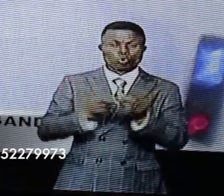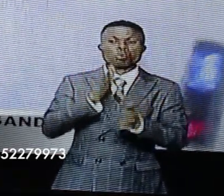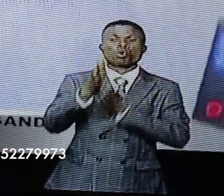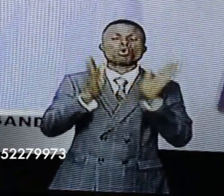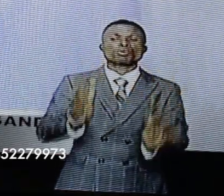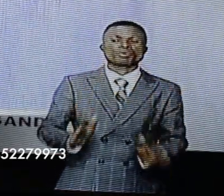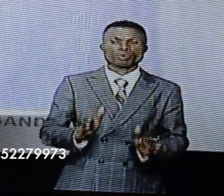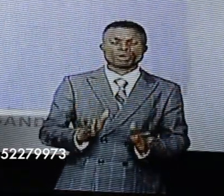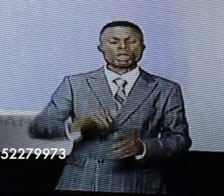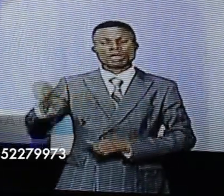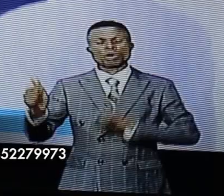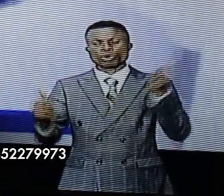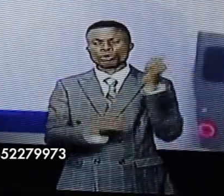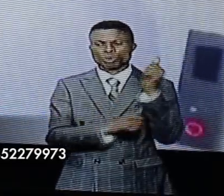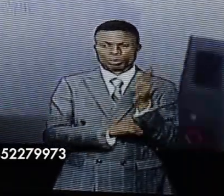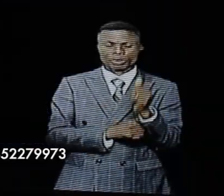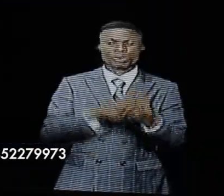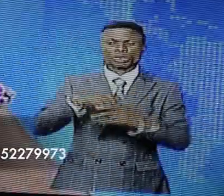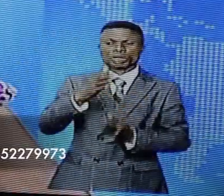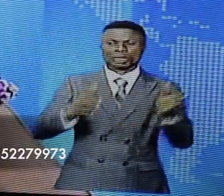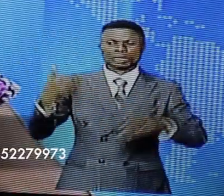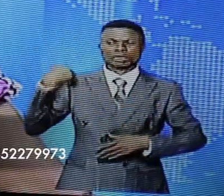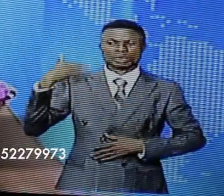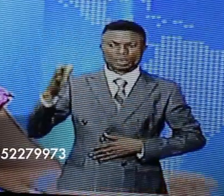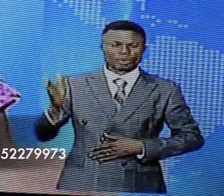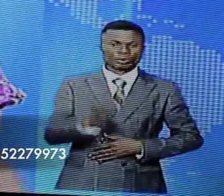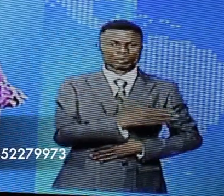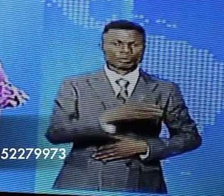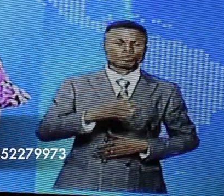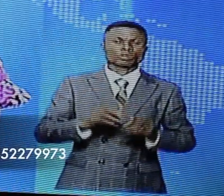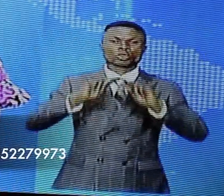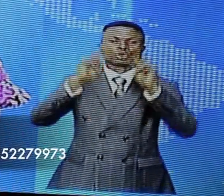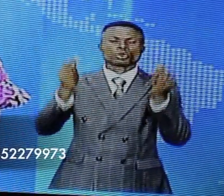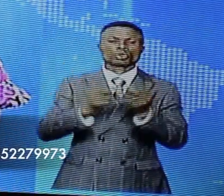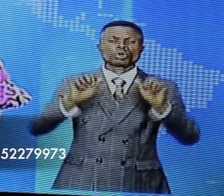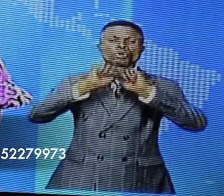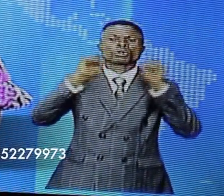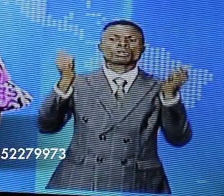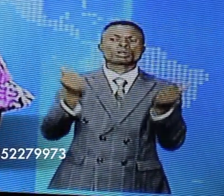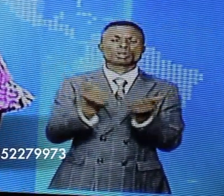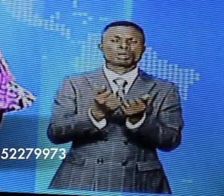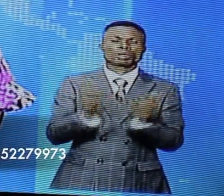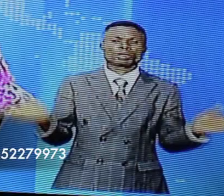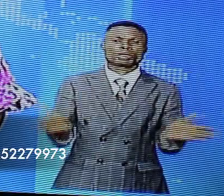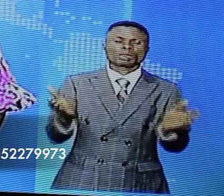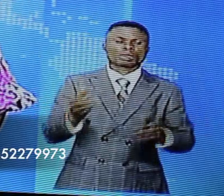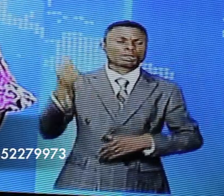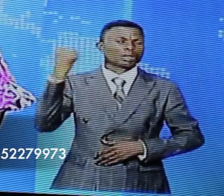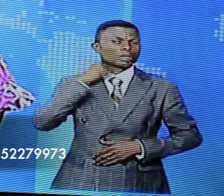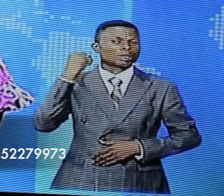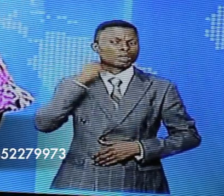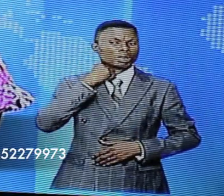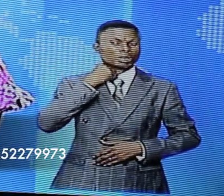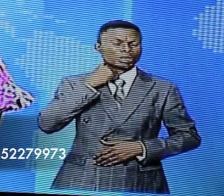et leurs complices au sein de l'appareil de l'État. Et la synergie des associations d'encadrement des médecins autour